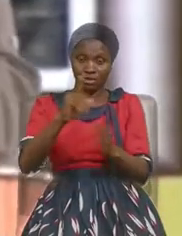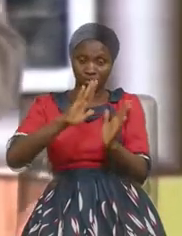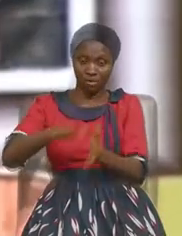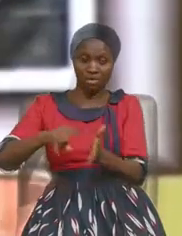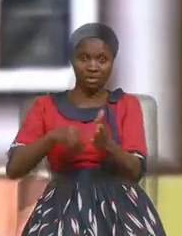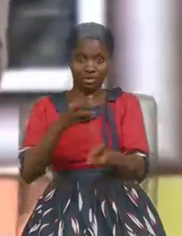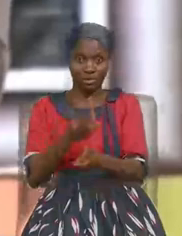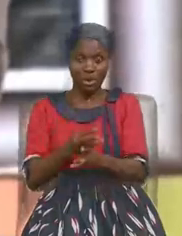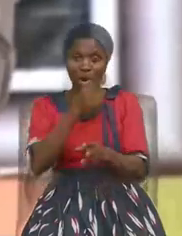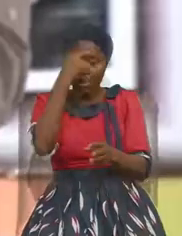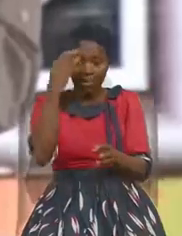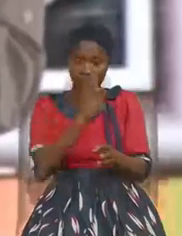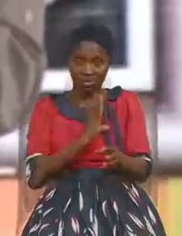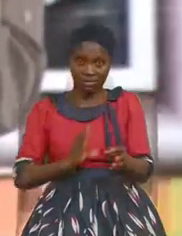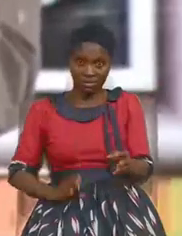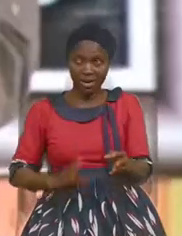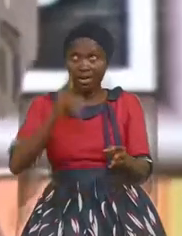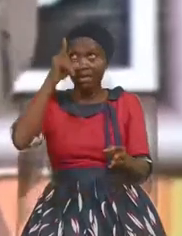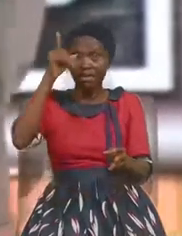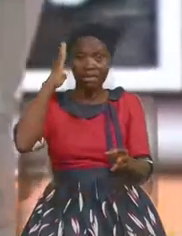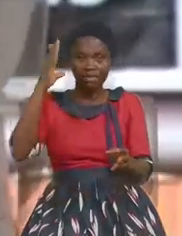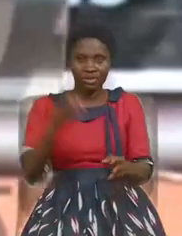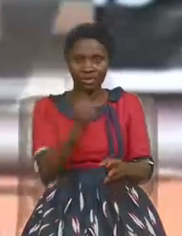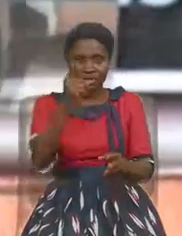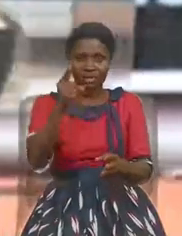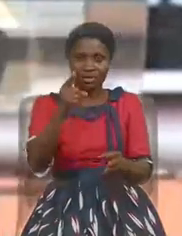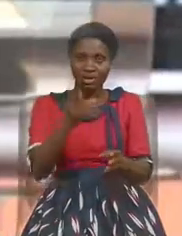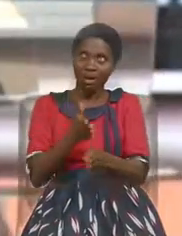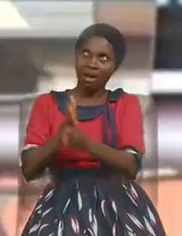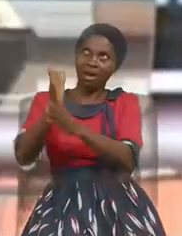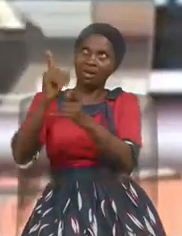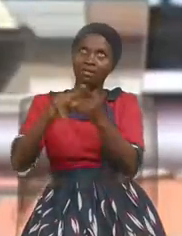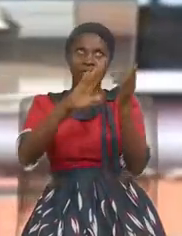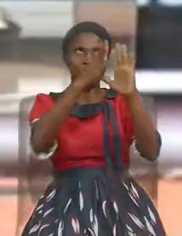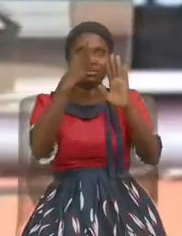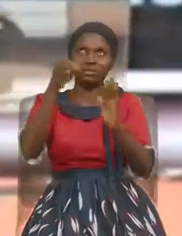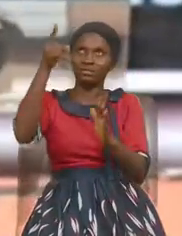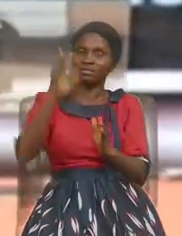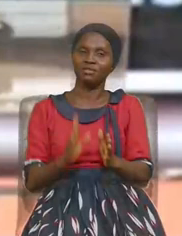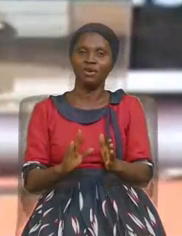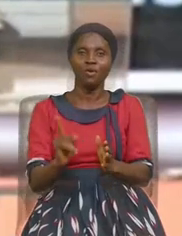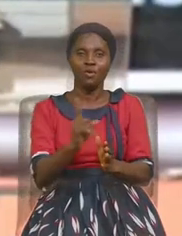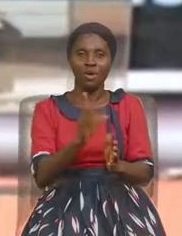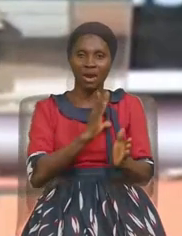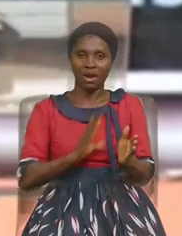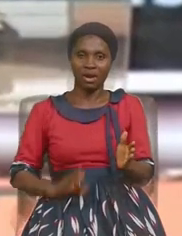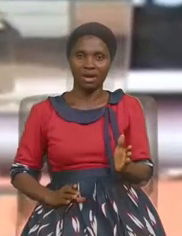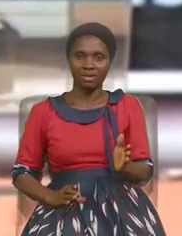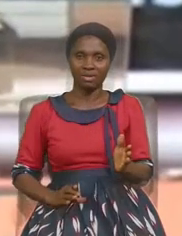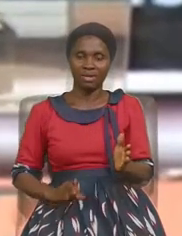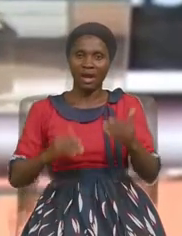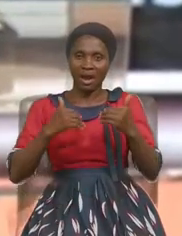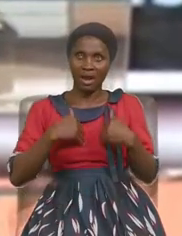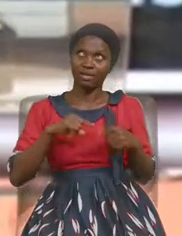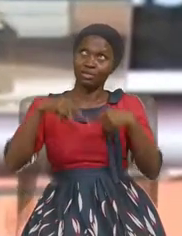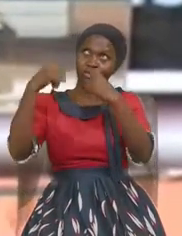à cause de Christ, il t'amènera directement dans la présence du Seigneur, là où Christ se trouve et où il est